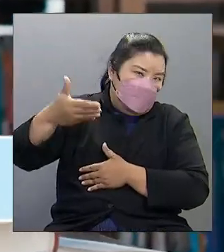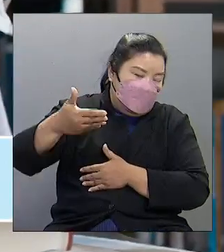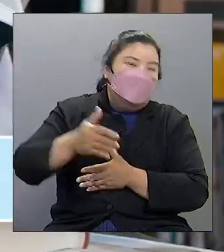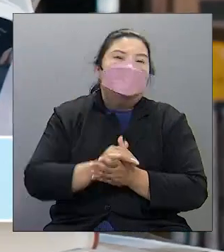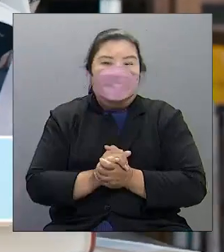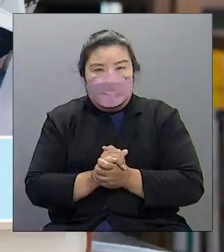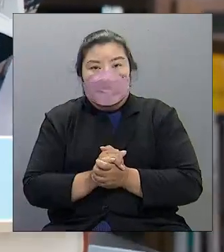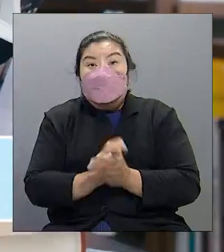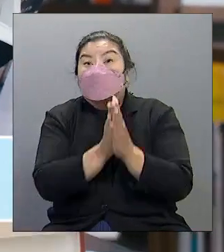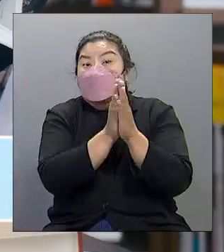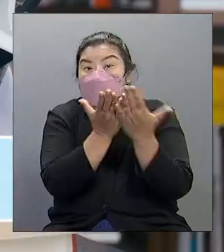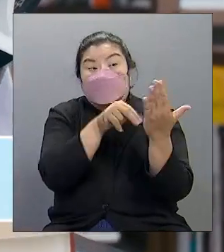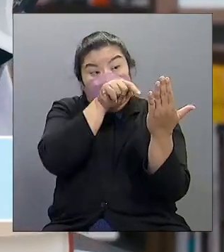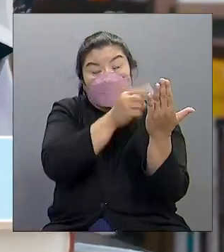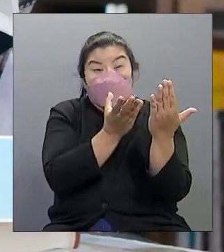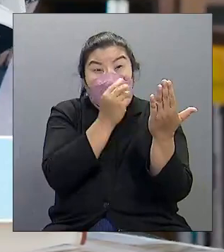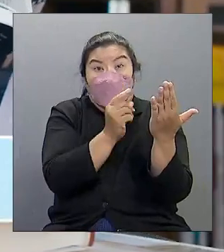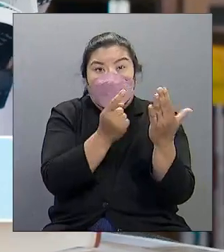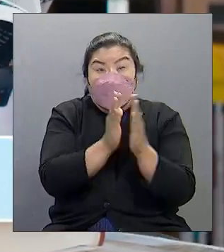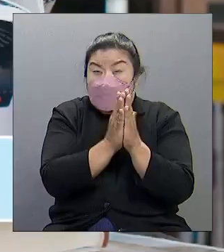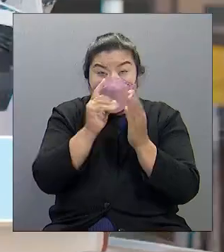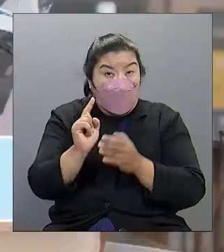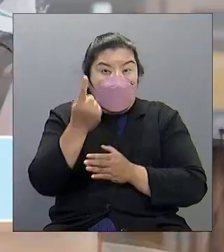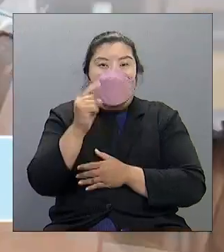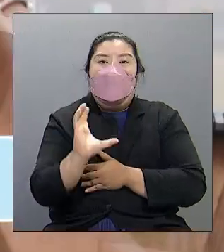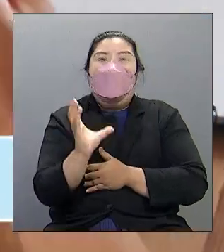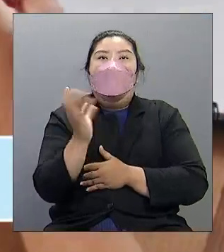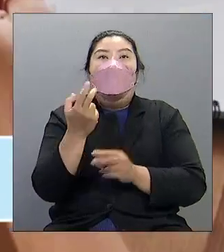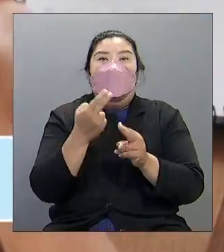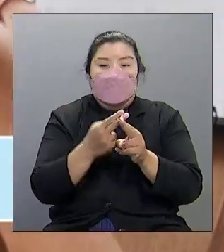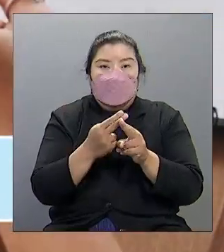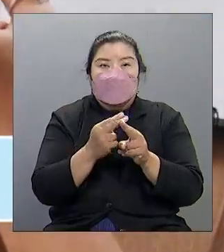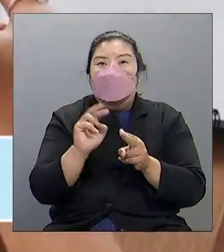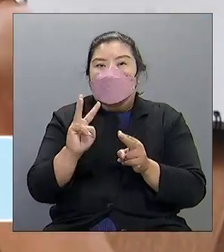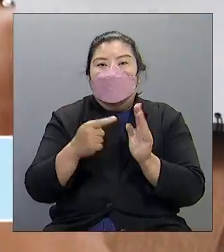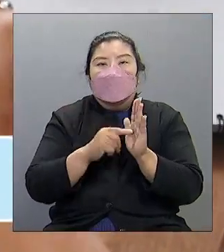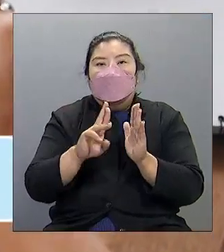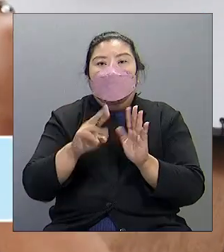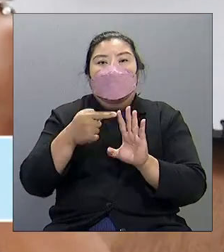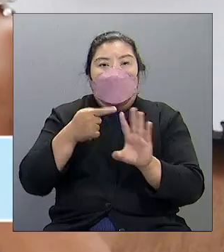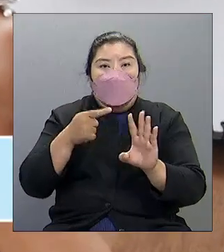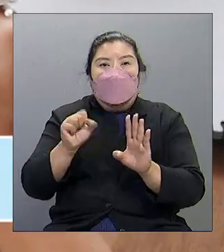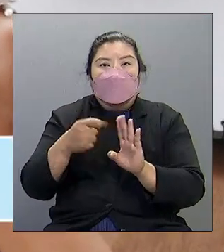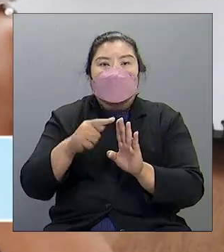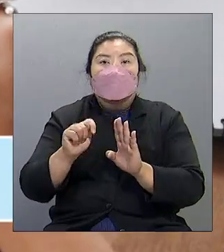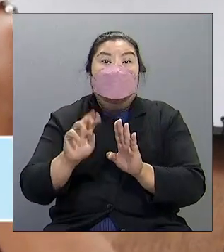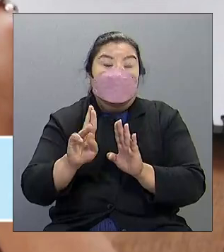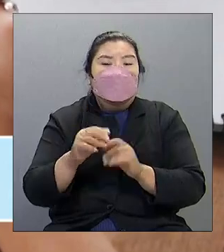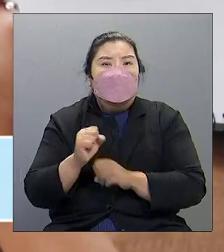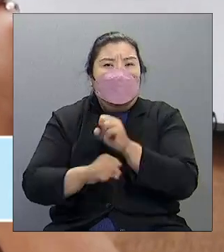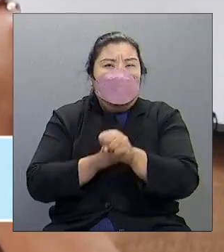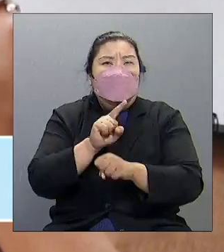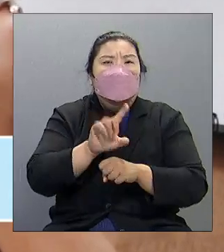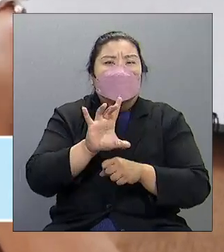ครัซึ่นั้งสือเล่มแรกของโลกทได้รบการยอมรับคือวัชรสูตรได้รับการตีพิพขึ้ในปีคิธศักราษ์ 86